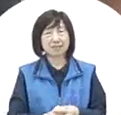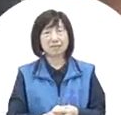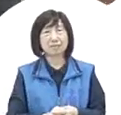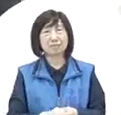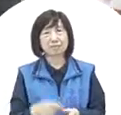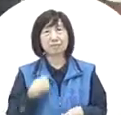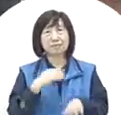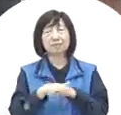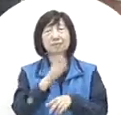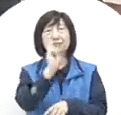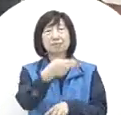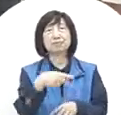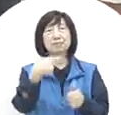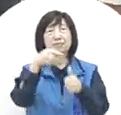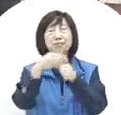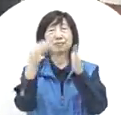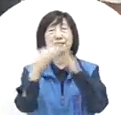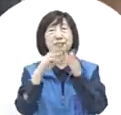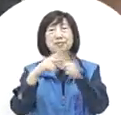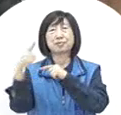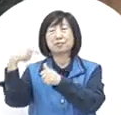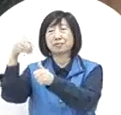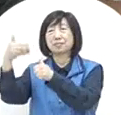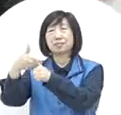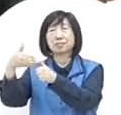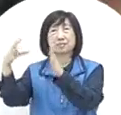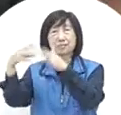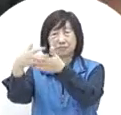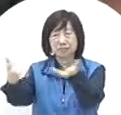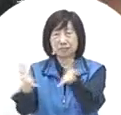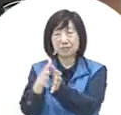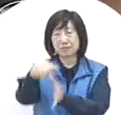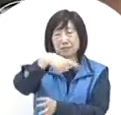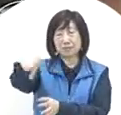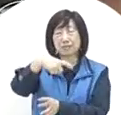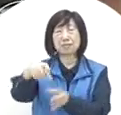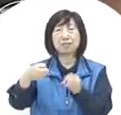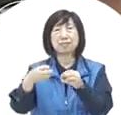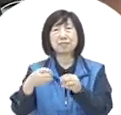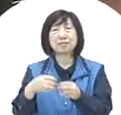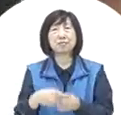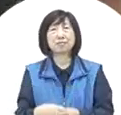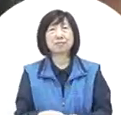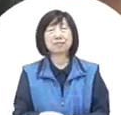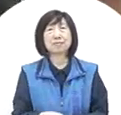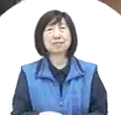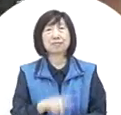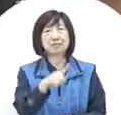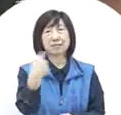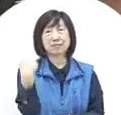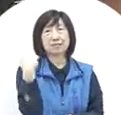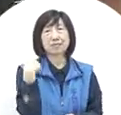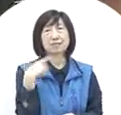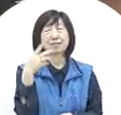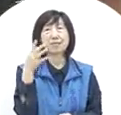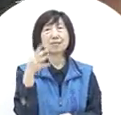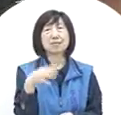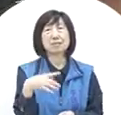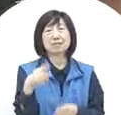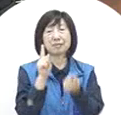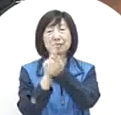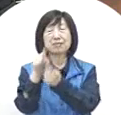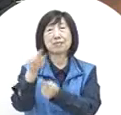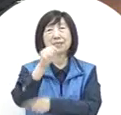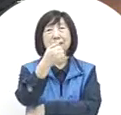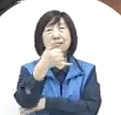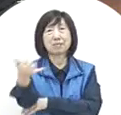烦教育局跟教育部多沟通一下，好不好？ 我这个教育局长这一趴哦，最后讲哦，你昨天对山田摩一议员的这个态度哦，